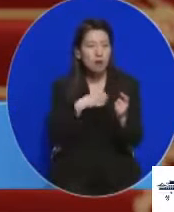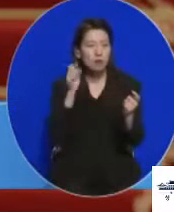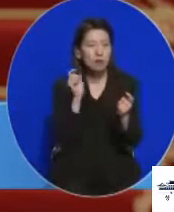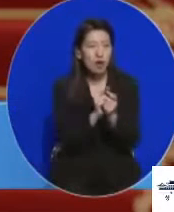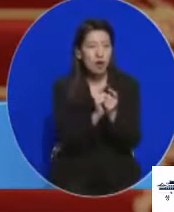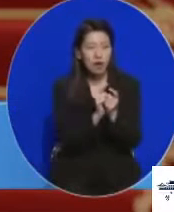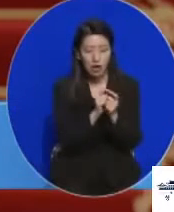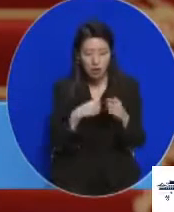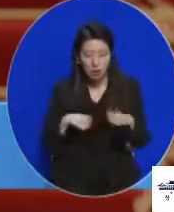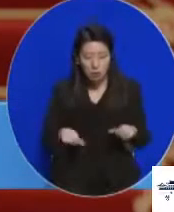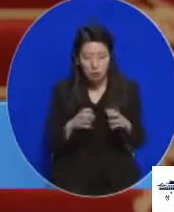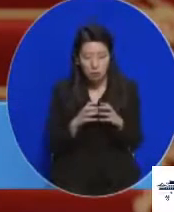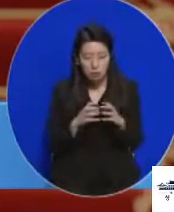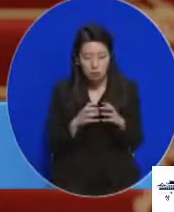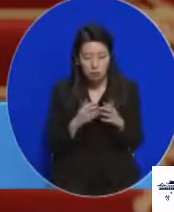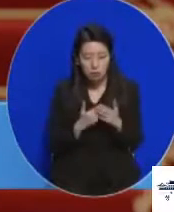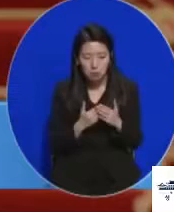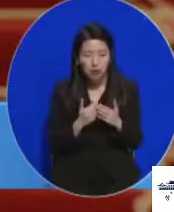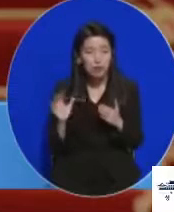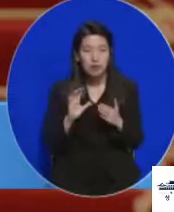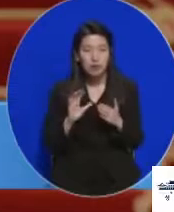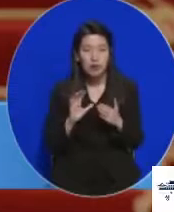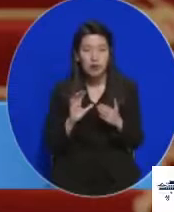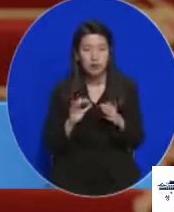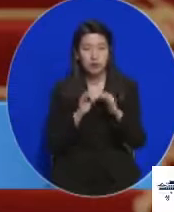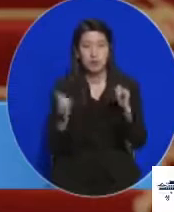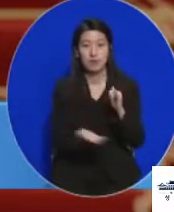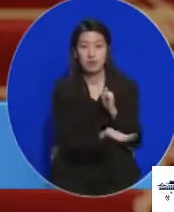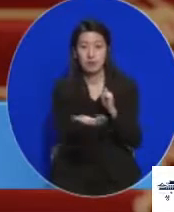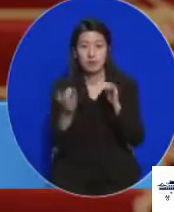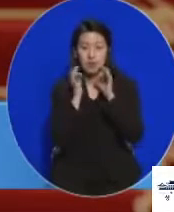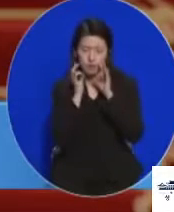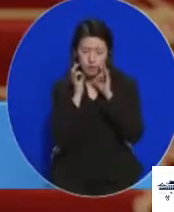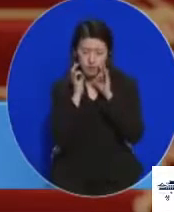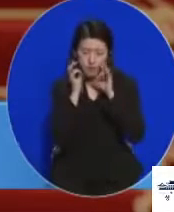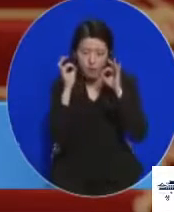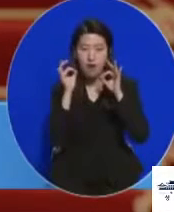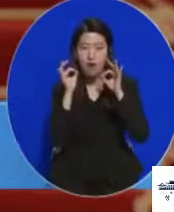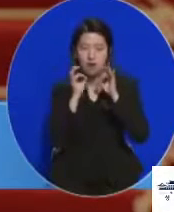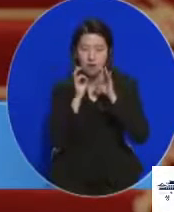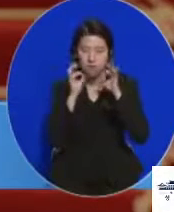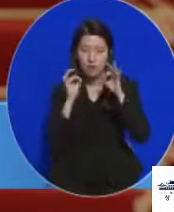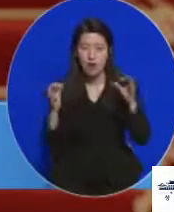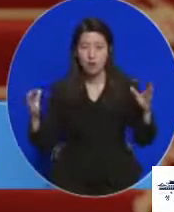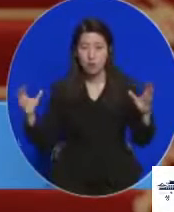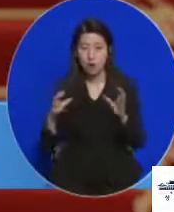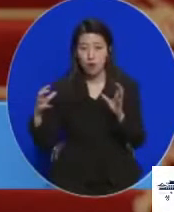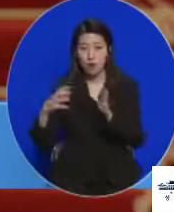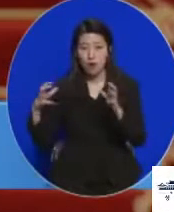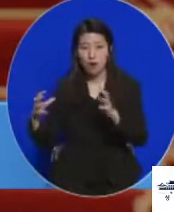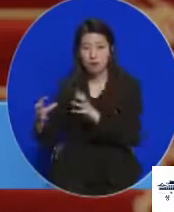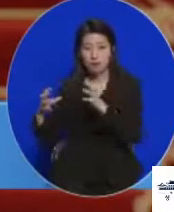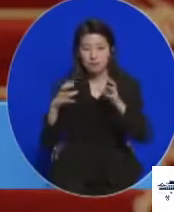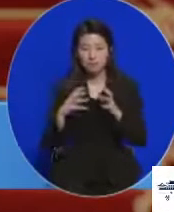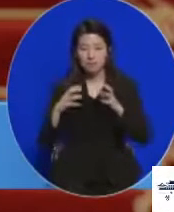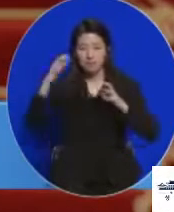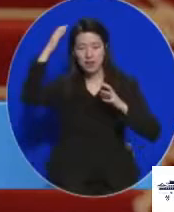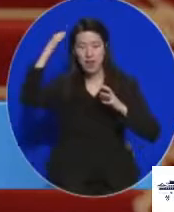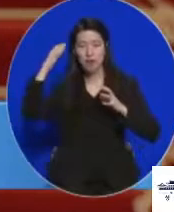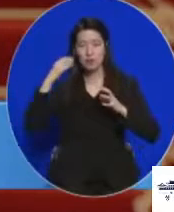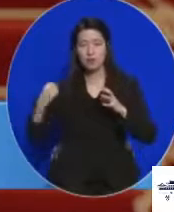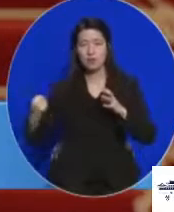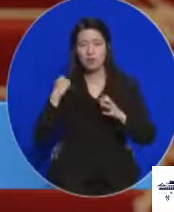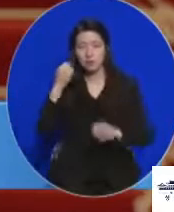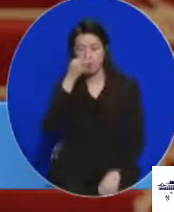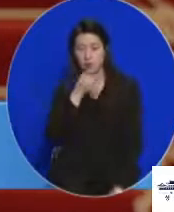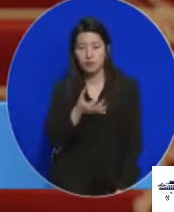국민 모두 어려움 속에서 최선을 다하며 위기에 강한 대한민국의 저력을 보여주었습니다